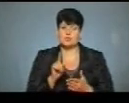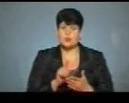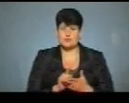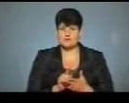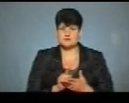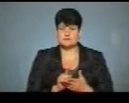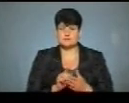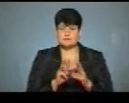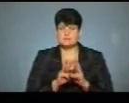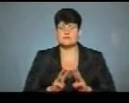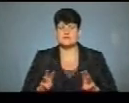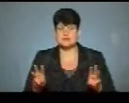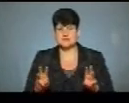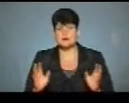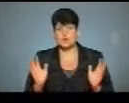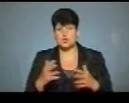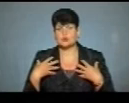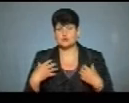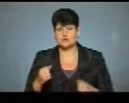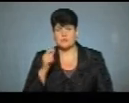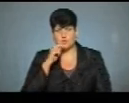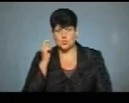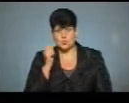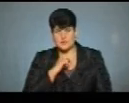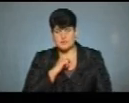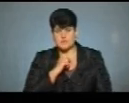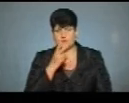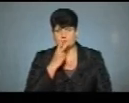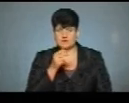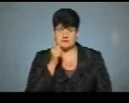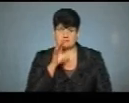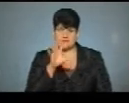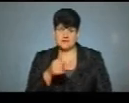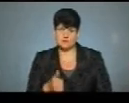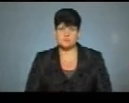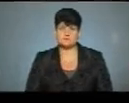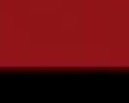обов'язків міністра охорони здоров'я України. Побачимося завтра. На все добре.